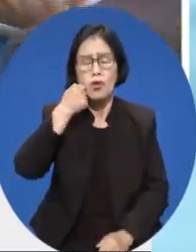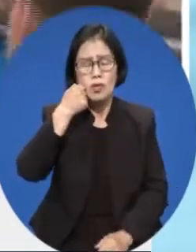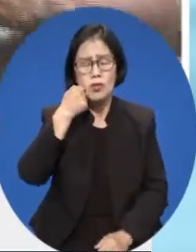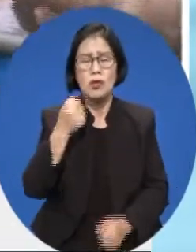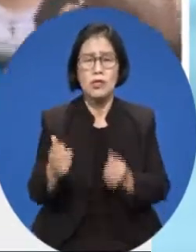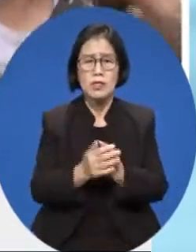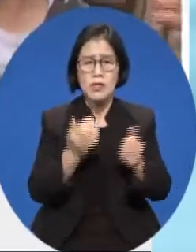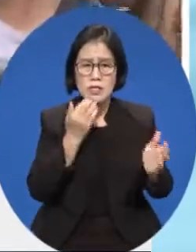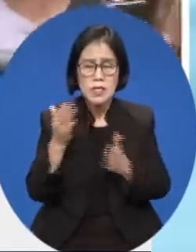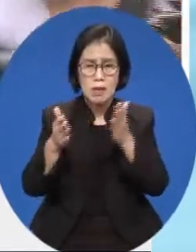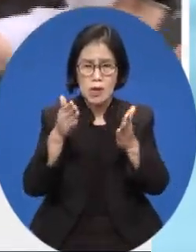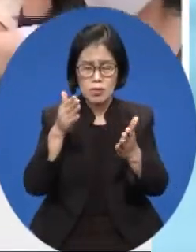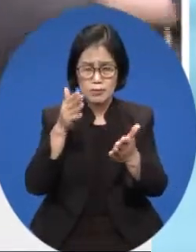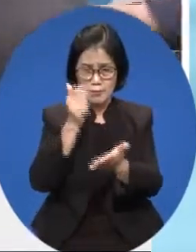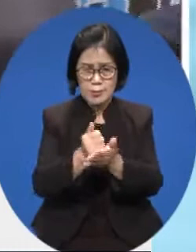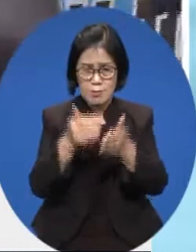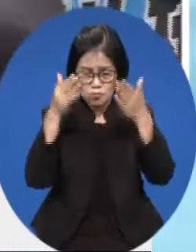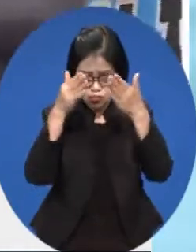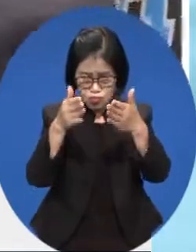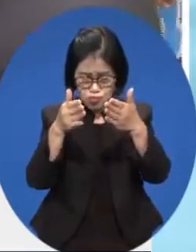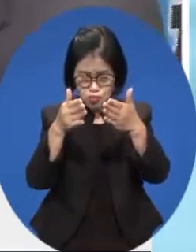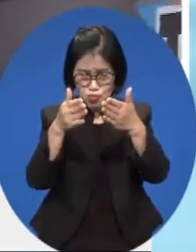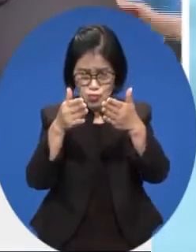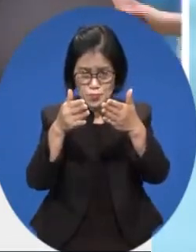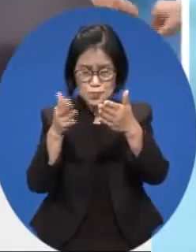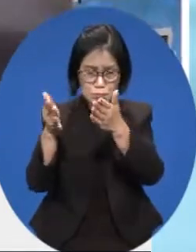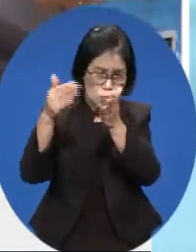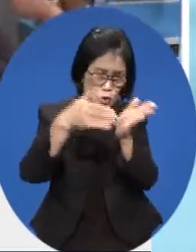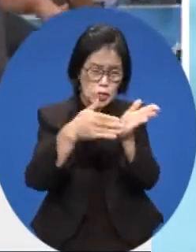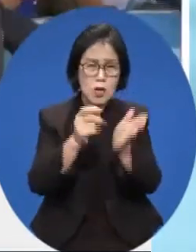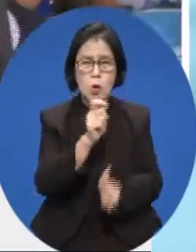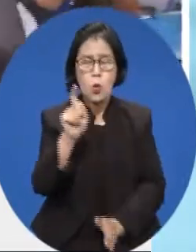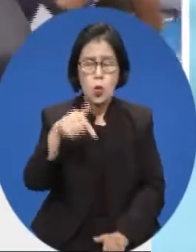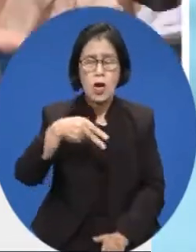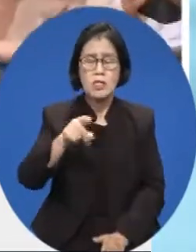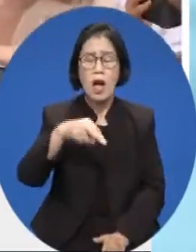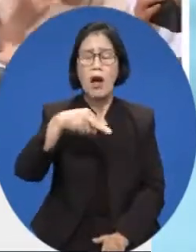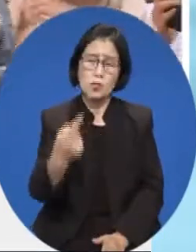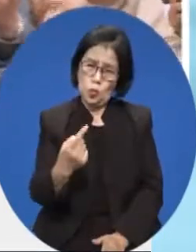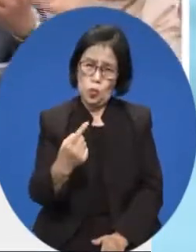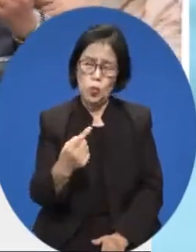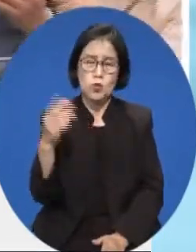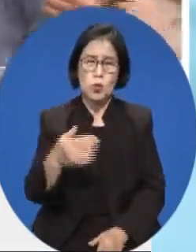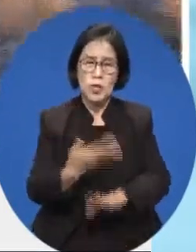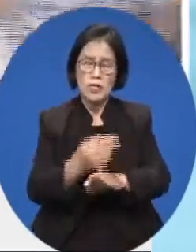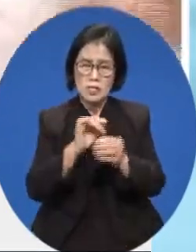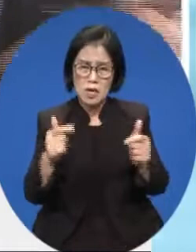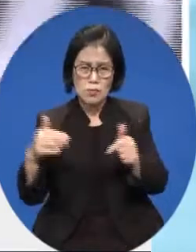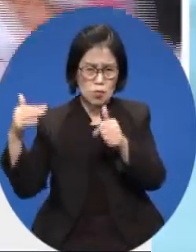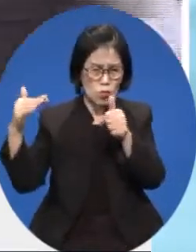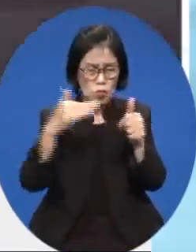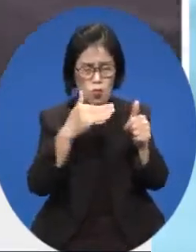지사를 향했던 시선이 구미 네임과 각성 도의원 누가 그리고 지금 화천 되어 관련돼 있다고 하는 규제 여러 사람들한테 쏠리는 것은